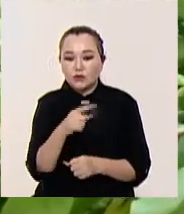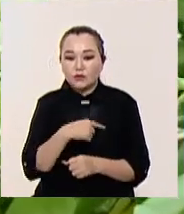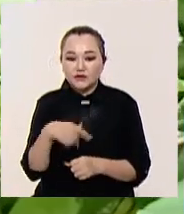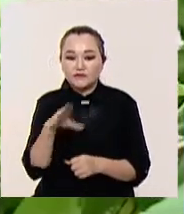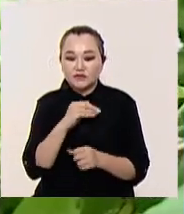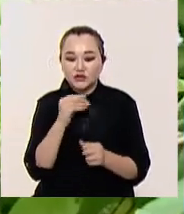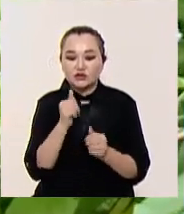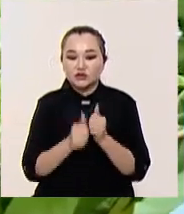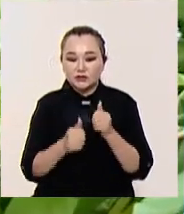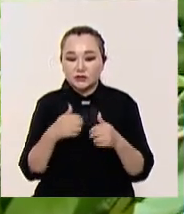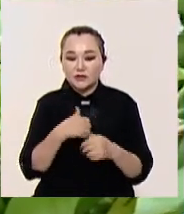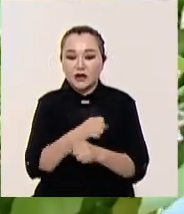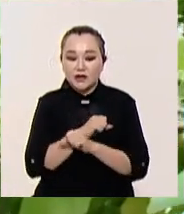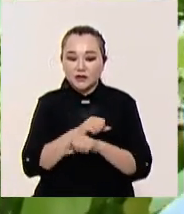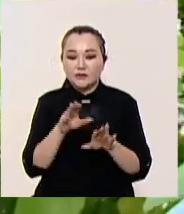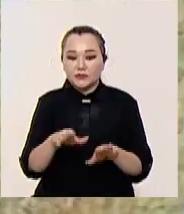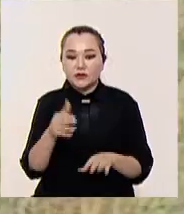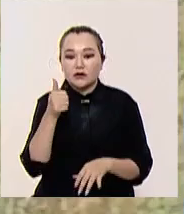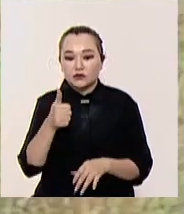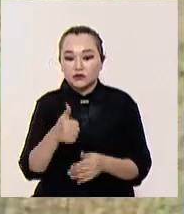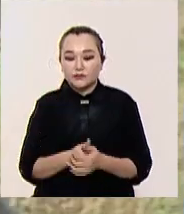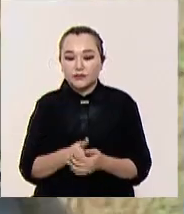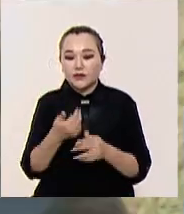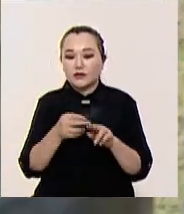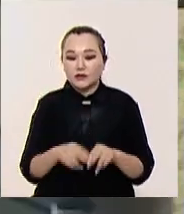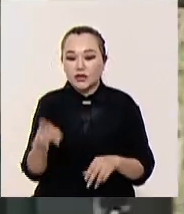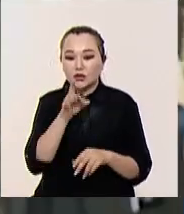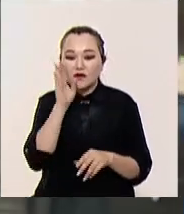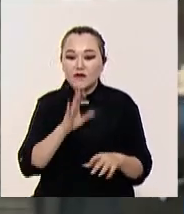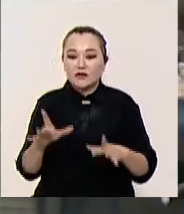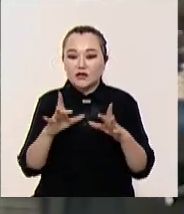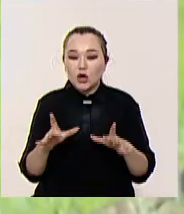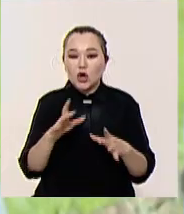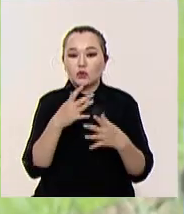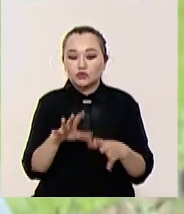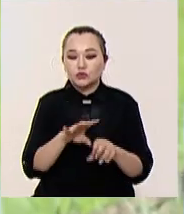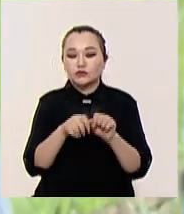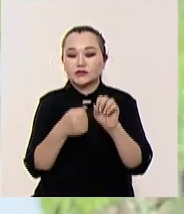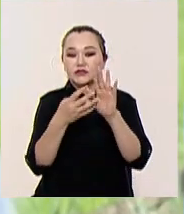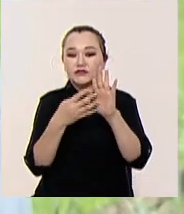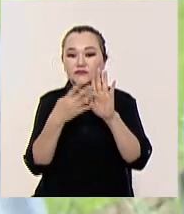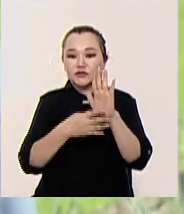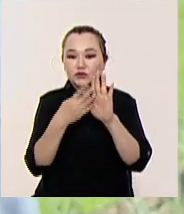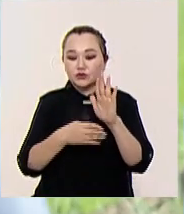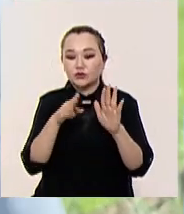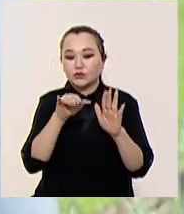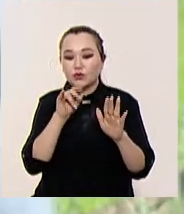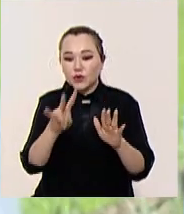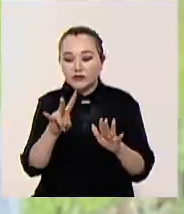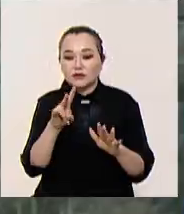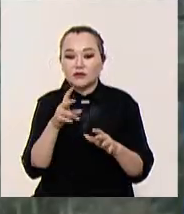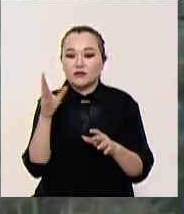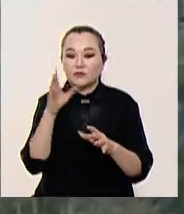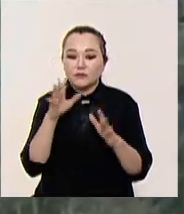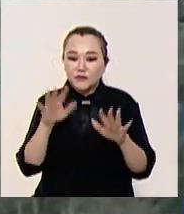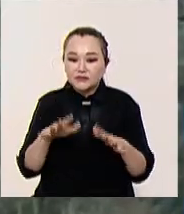друзьями часто ездим туда отдыхать, мне нравится, место хорошее. В районе этого водоема утилизировано 900 тонн ртути. Место большого